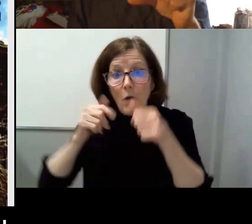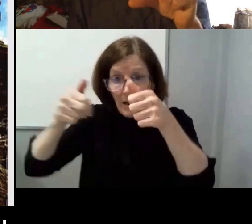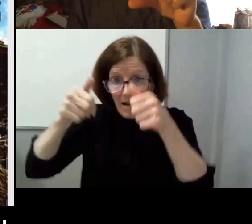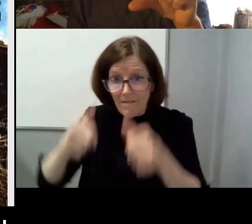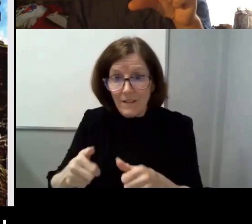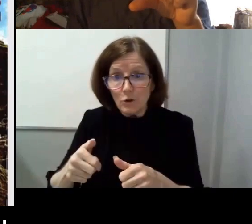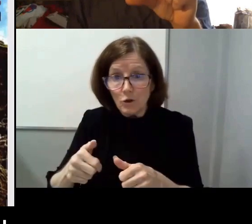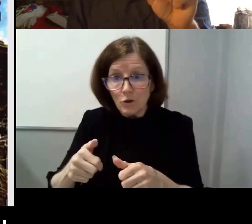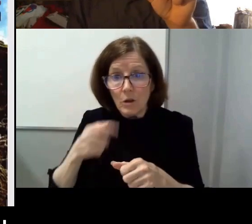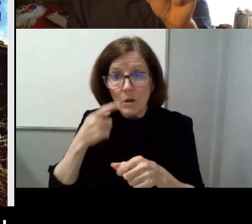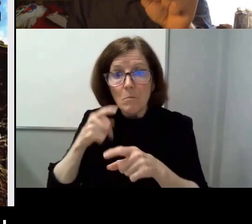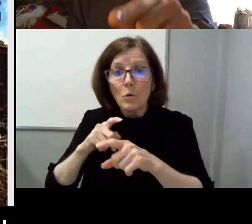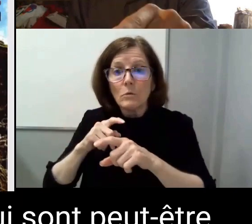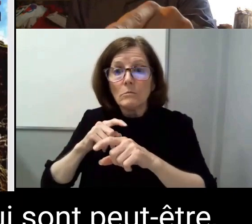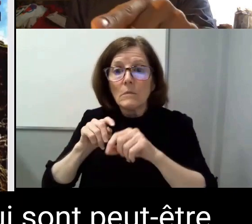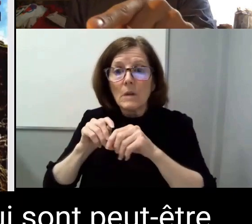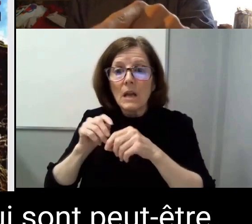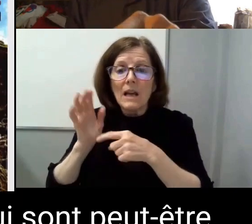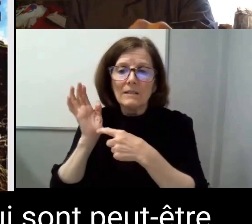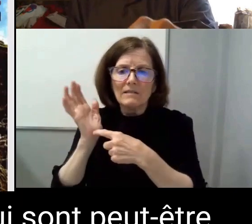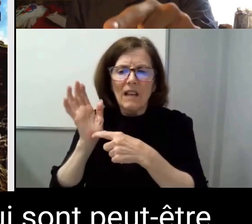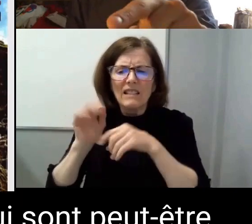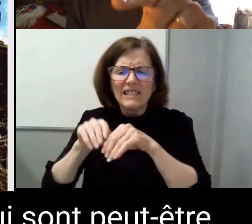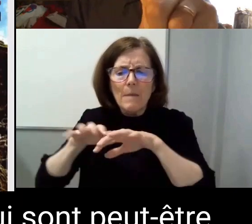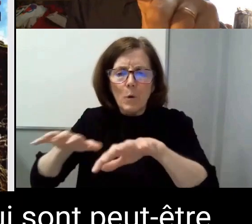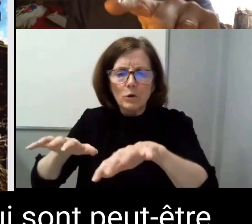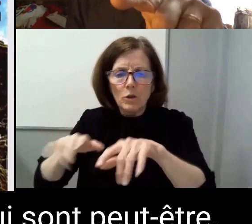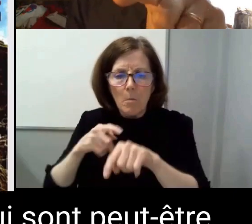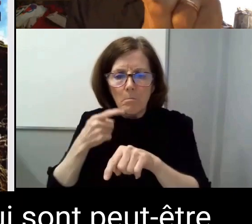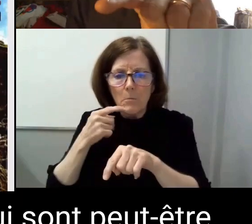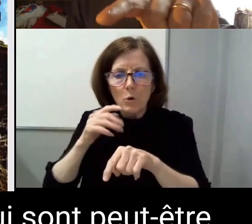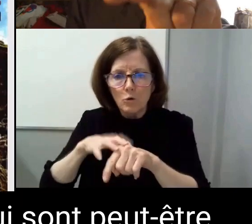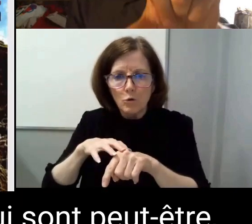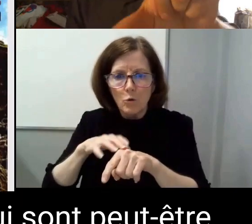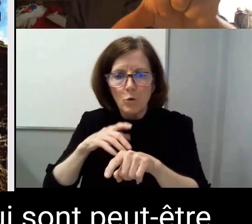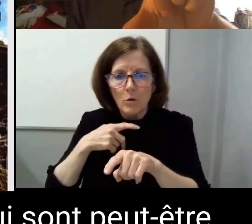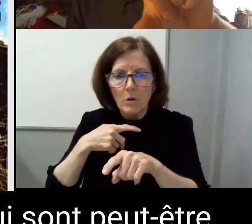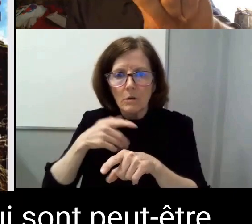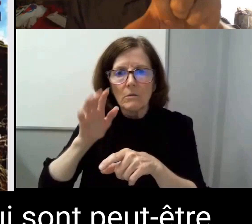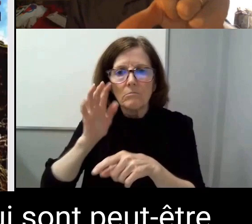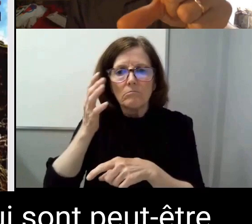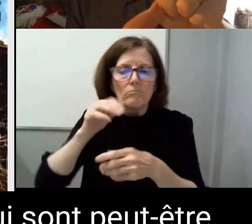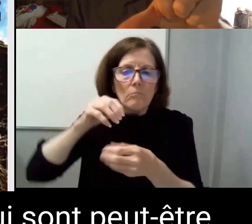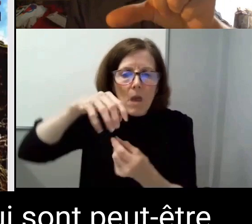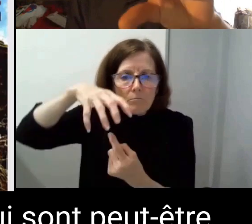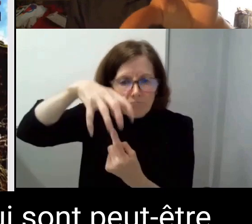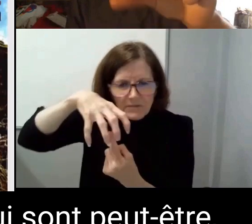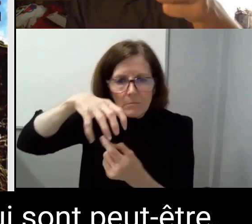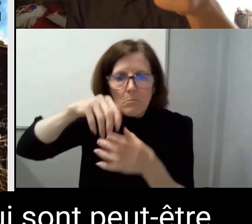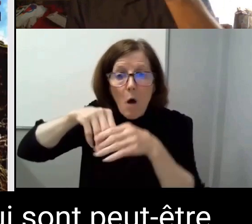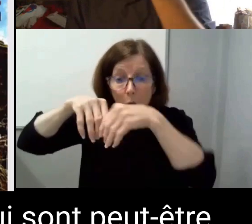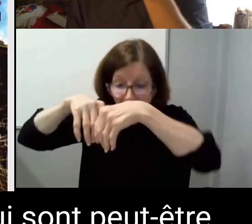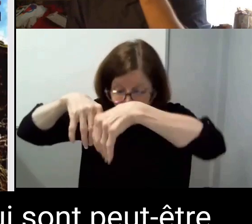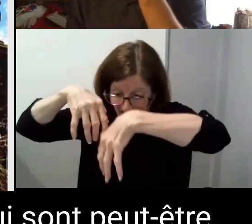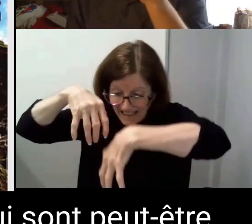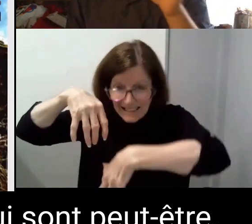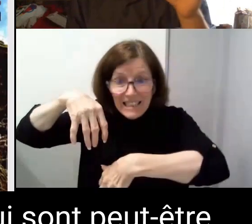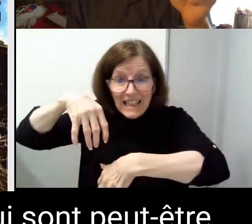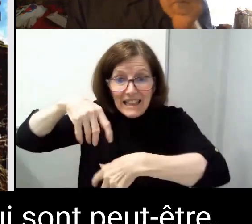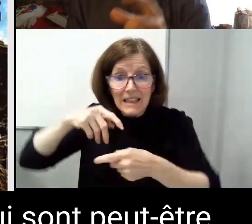on voit un petit arbre. On peut reconnaître ses racines qui sont peut-être là, en profondeur, la même longueur